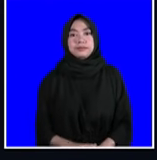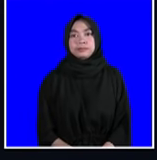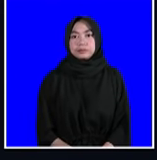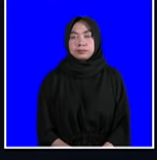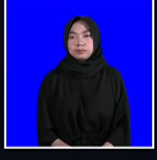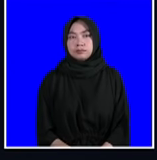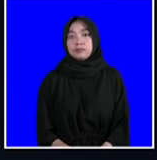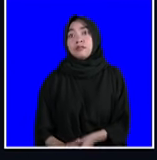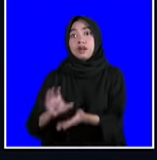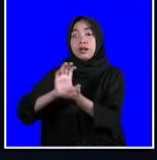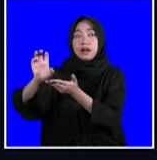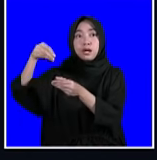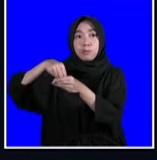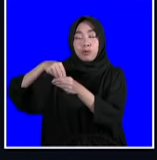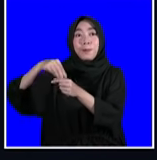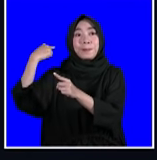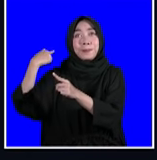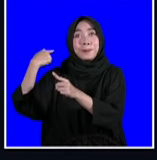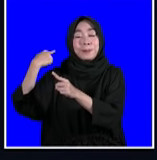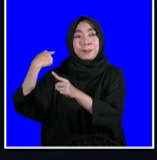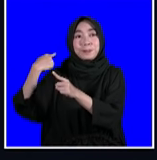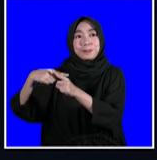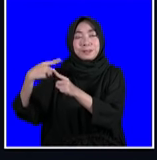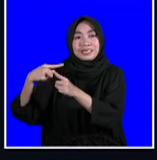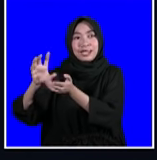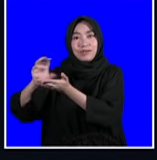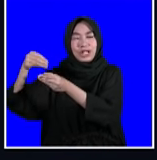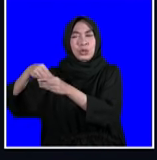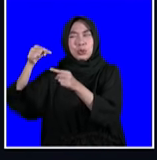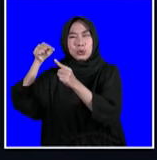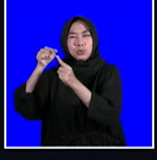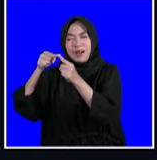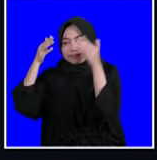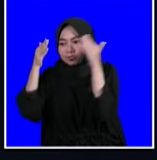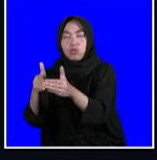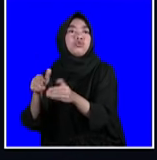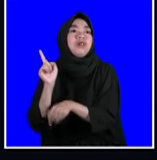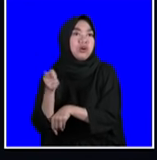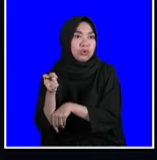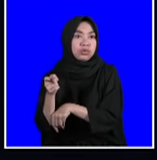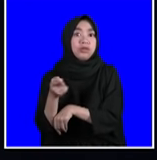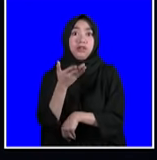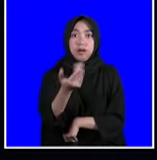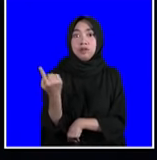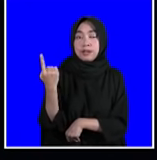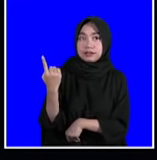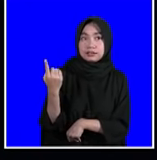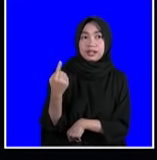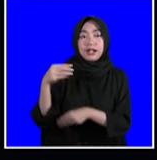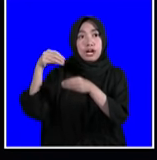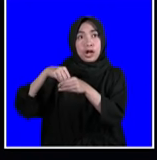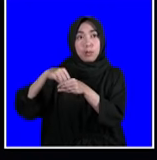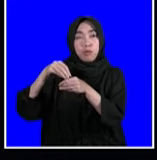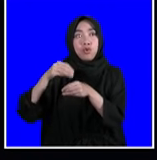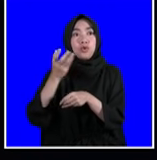ini diusahakan dengan tujuan yang spesifik. Jadi ketika seseorang lajang menabung dan berinvestasi,